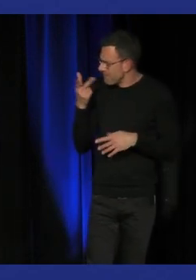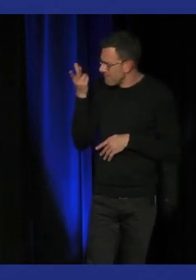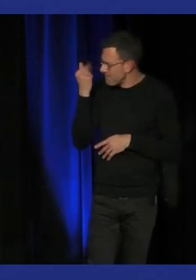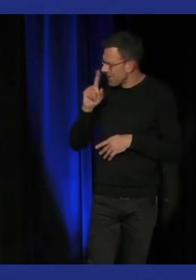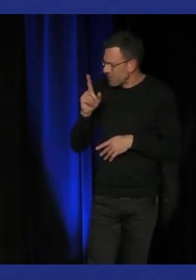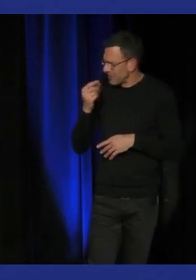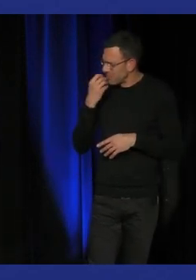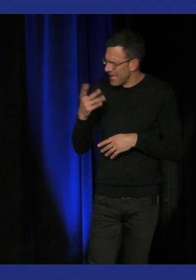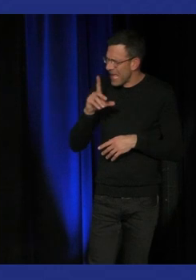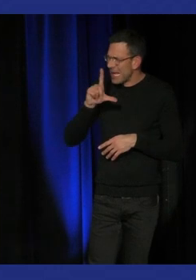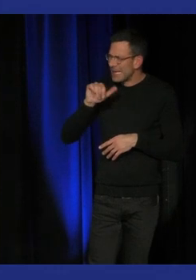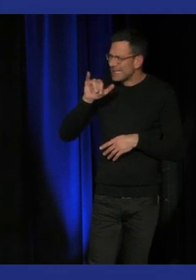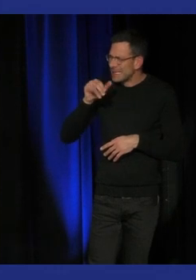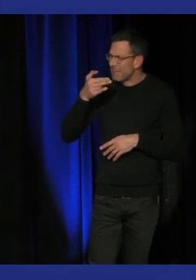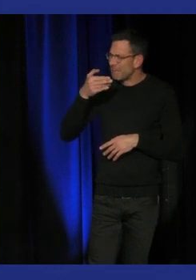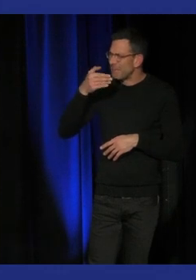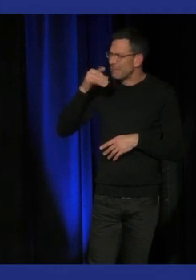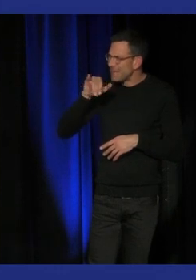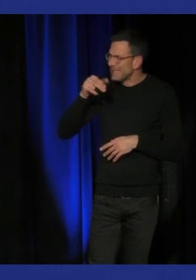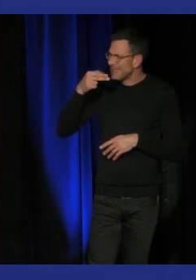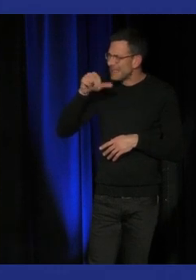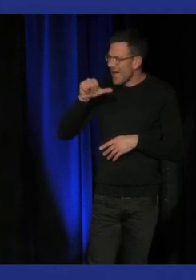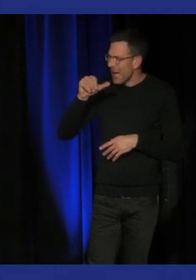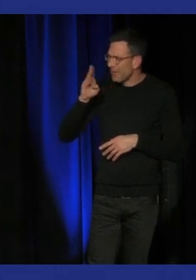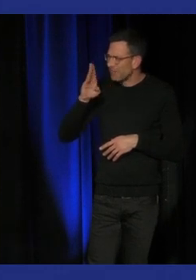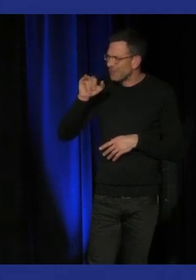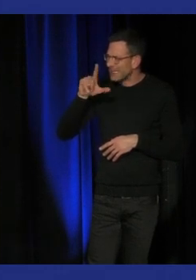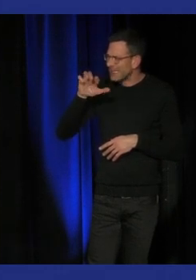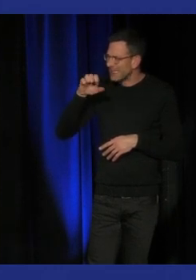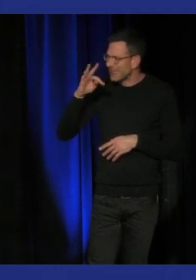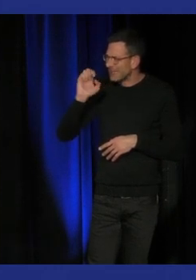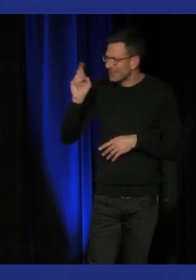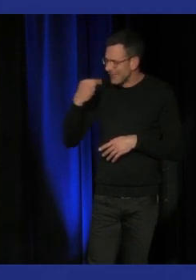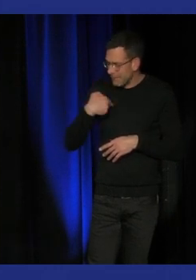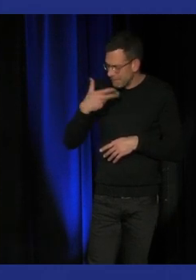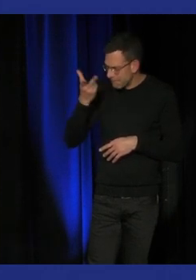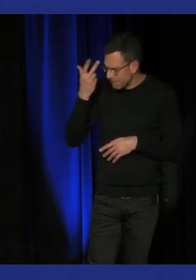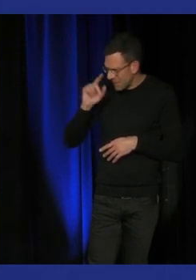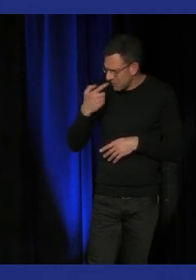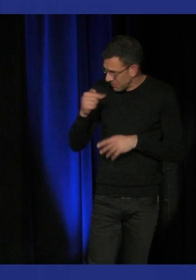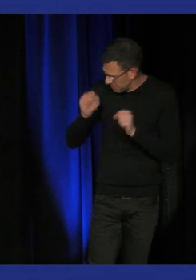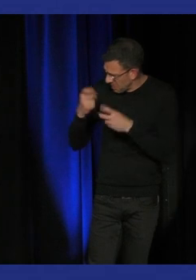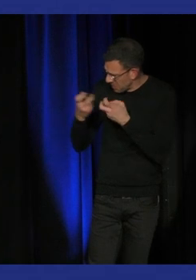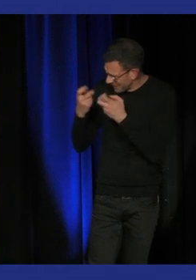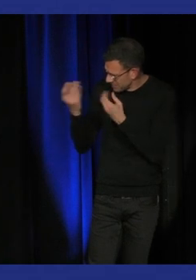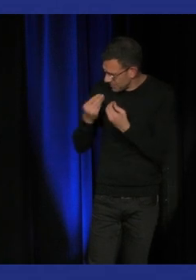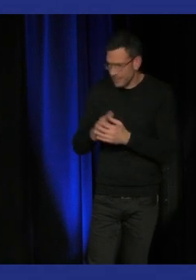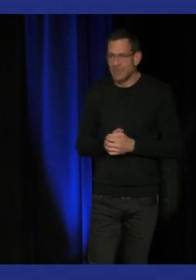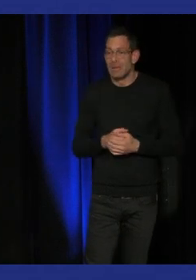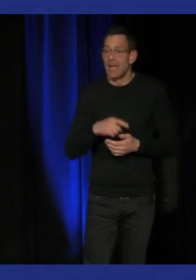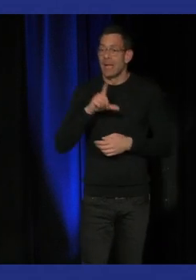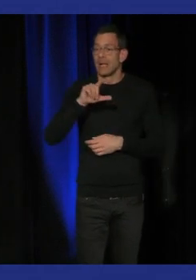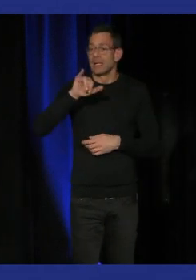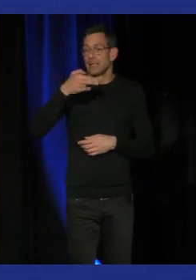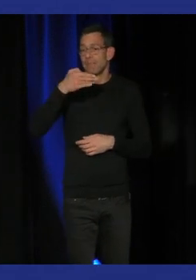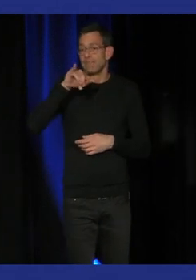que la liminabilité. Est-ce que vous pourriez me donner un exemple? J'ai peut-être mal prononcé, par contre. Mais la liminalité, c'est justement de ne